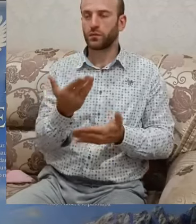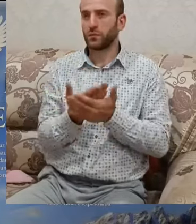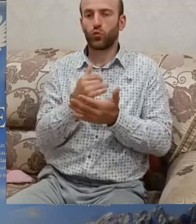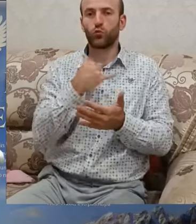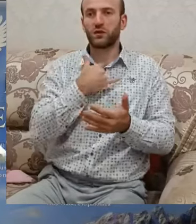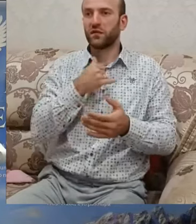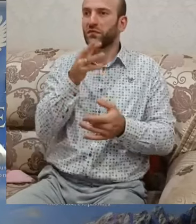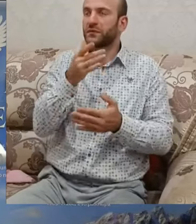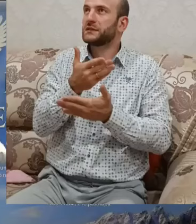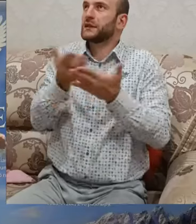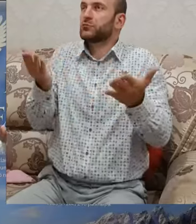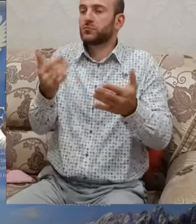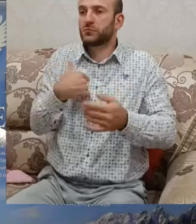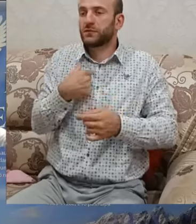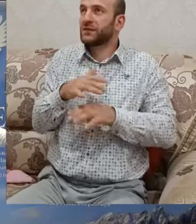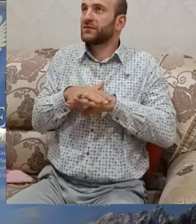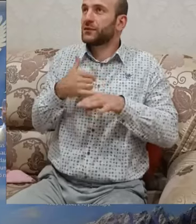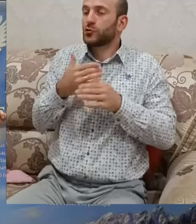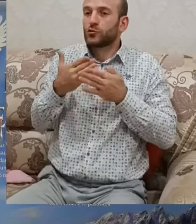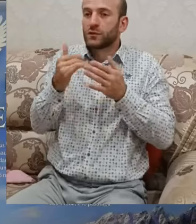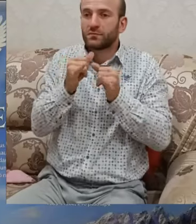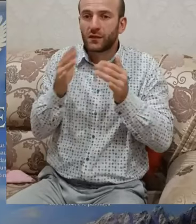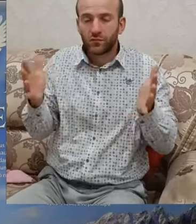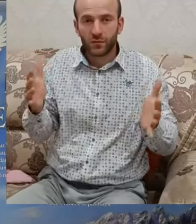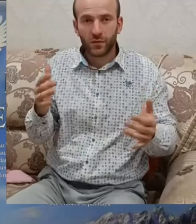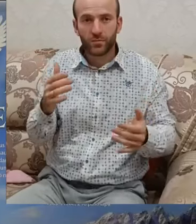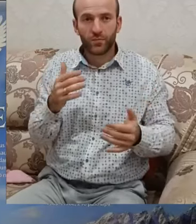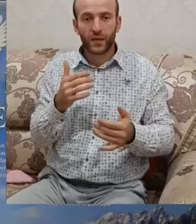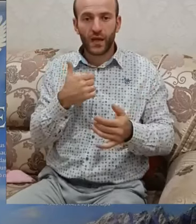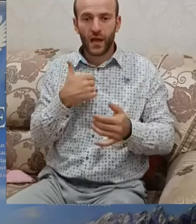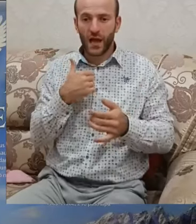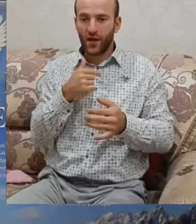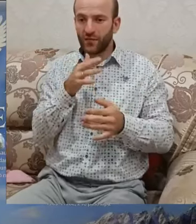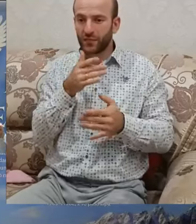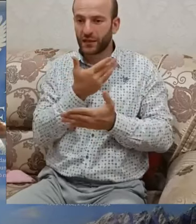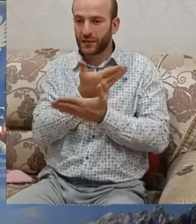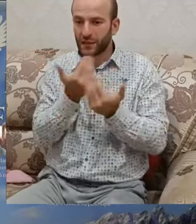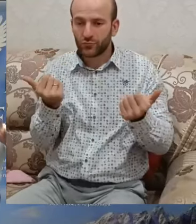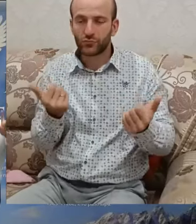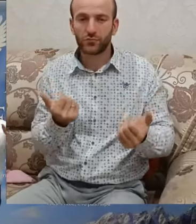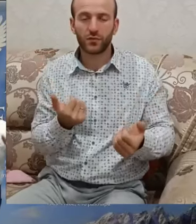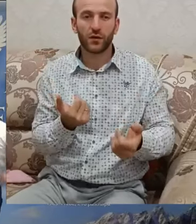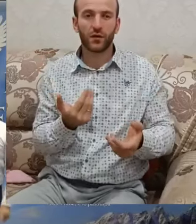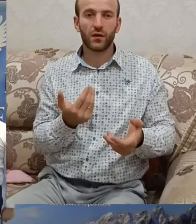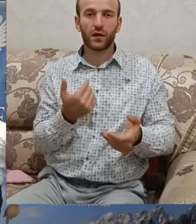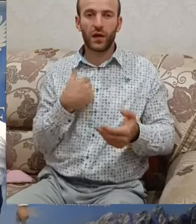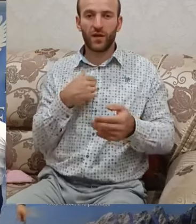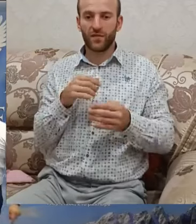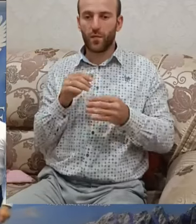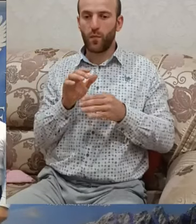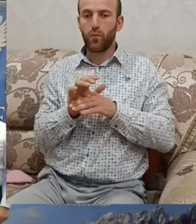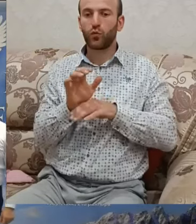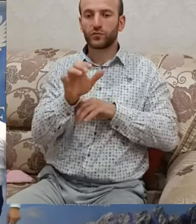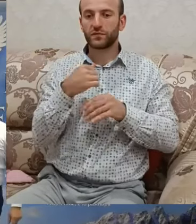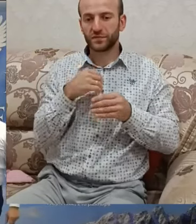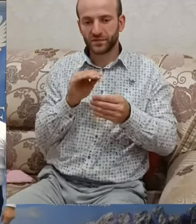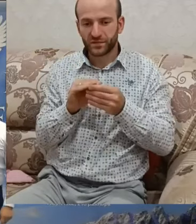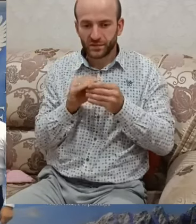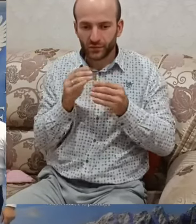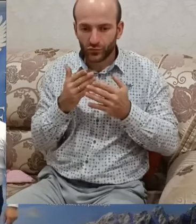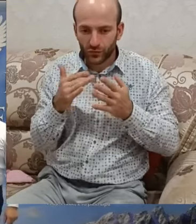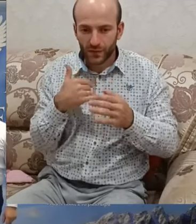присутствии. Когда мы не turime laiko pasilikti žinioje. Когда у нас нет времени остаться в послании. Tikrai pasilikti žinioje. Поистине